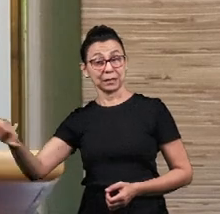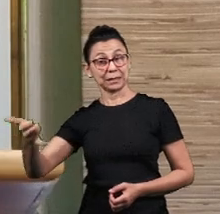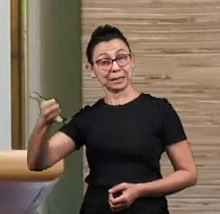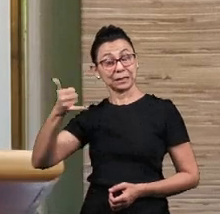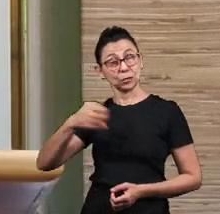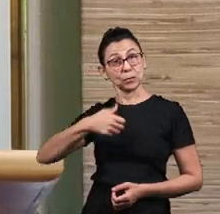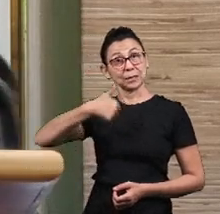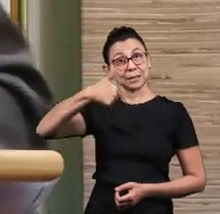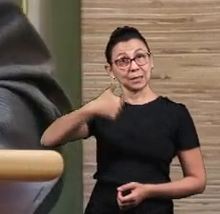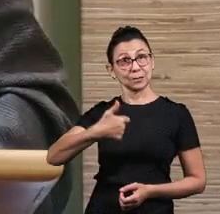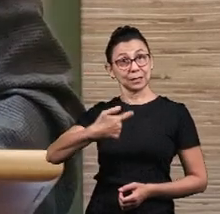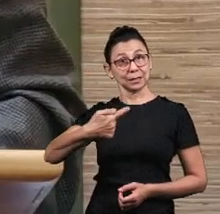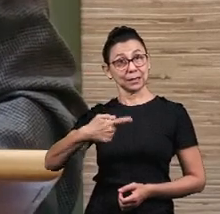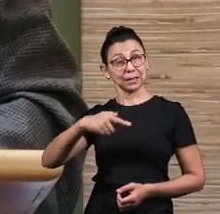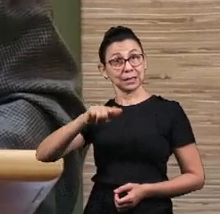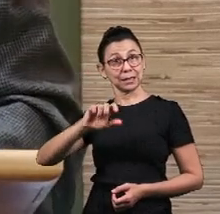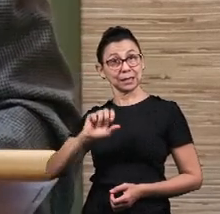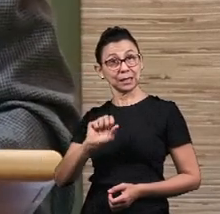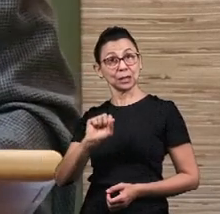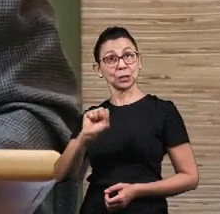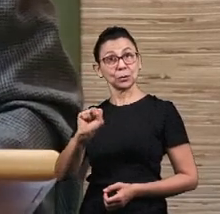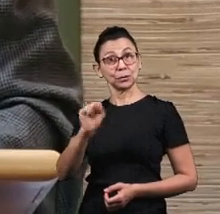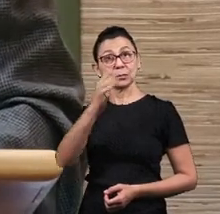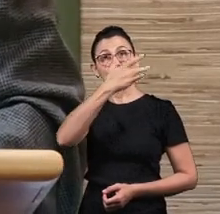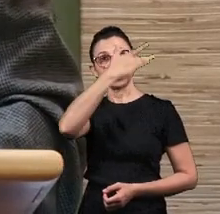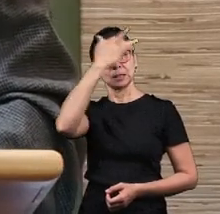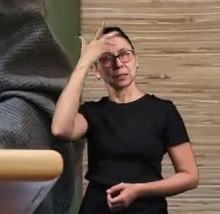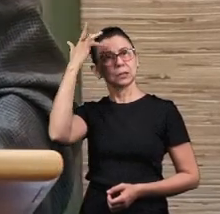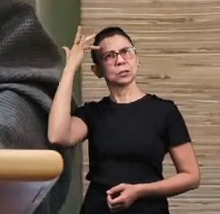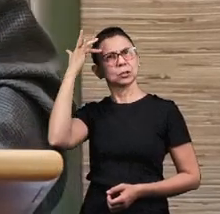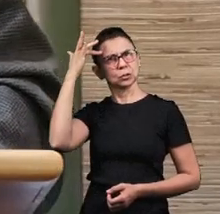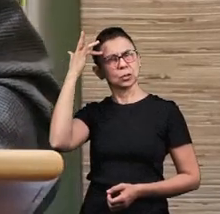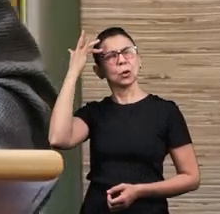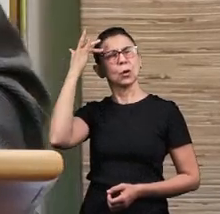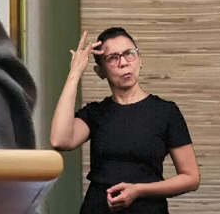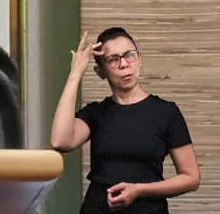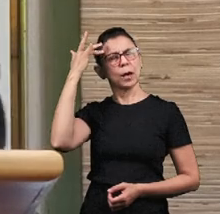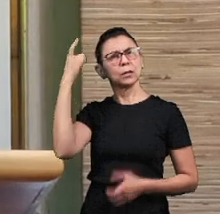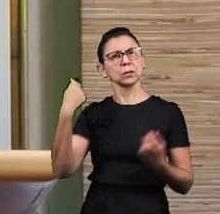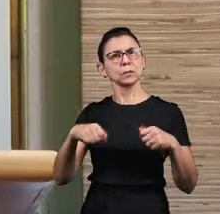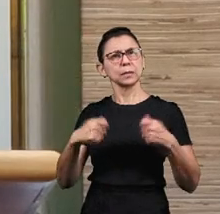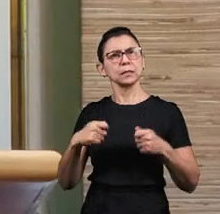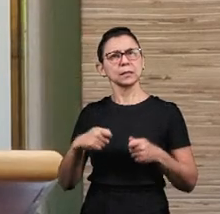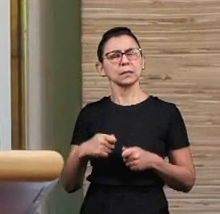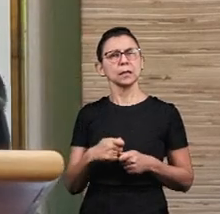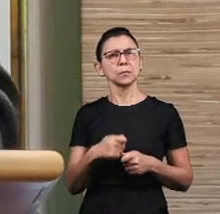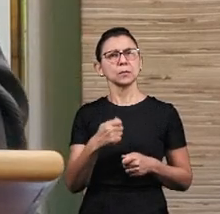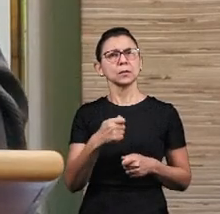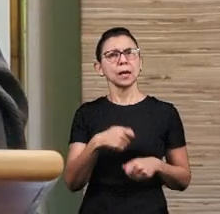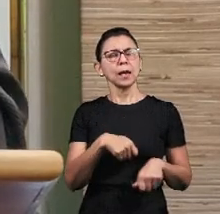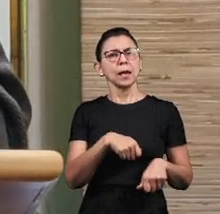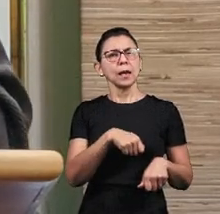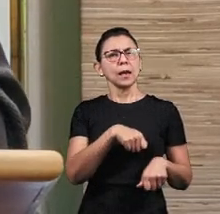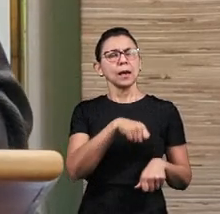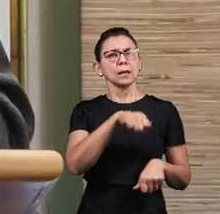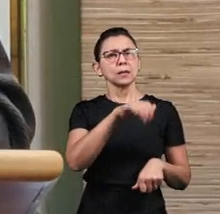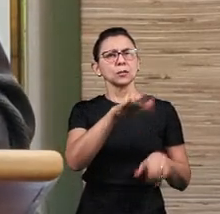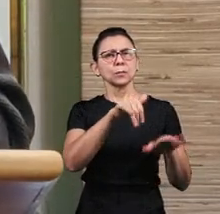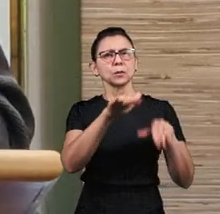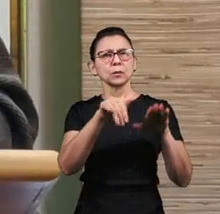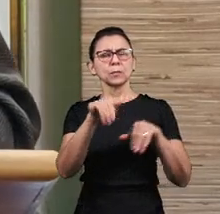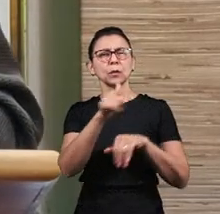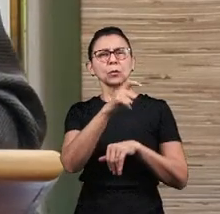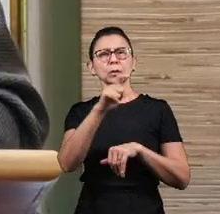personnes. Il a fallu augmenter le nombre des personnes pour faire l'assistance. C'est 24